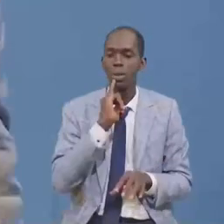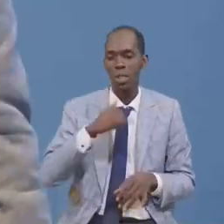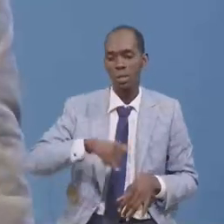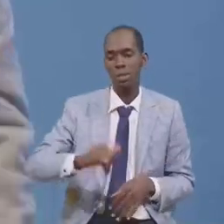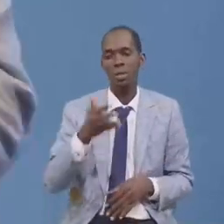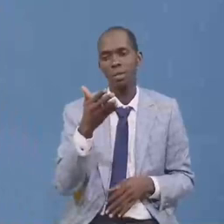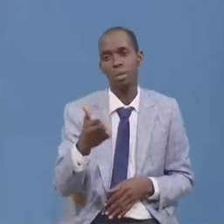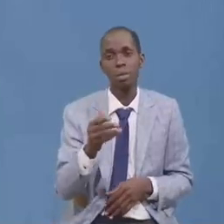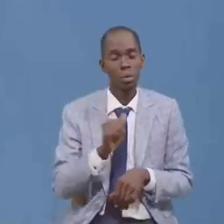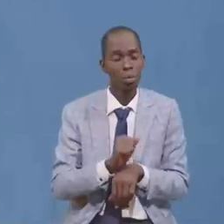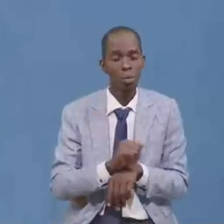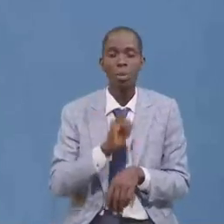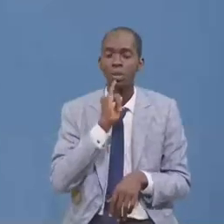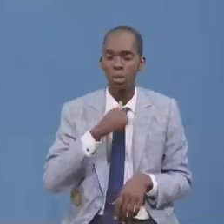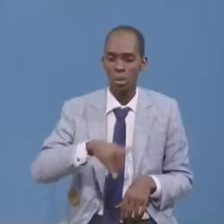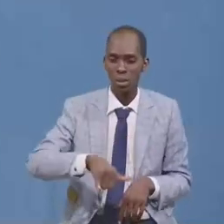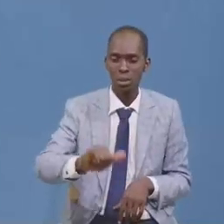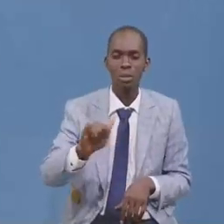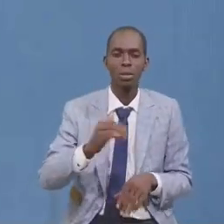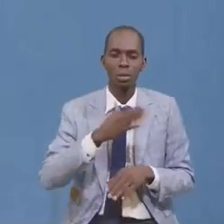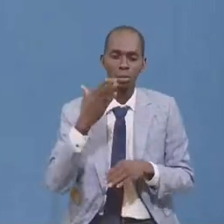Pour que l'œuvre soit faite aujourd'hui.